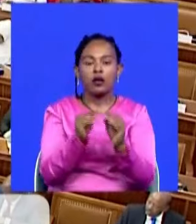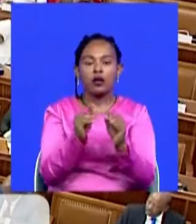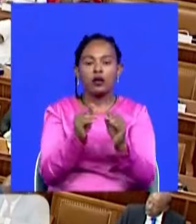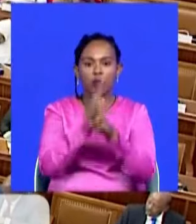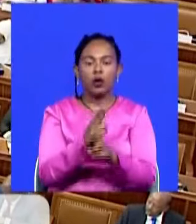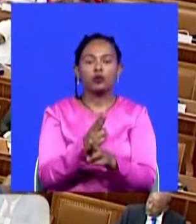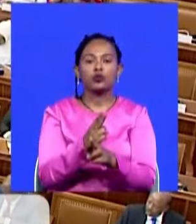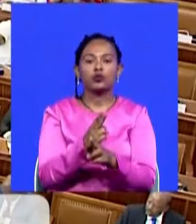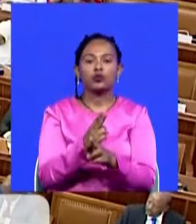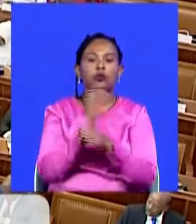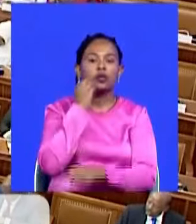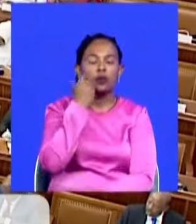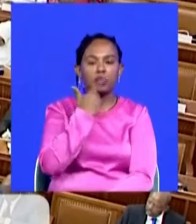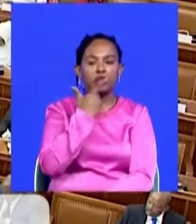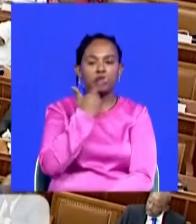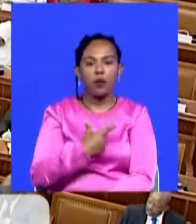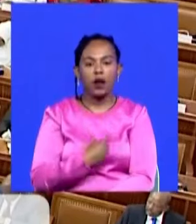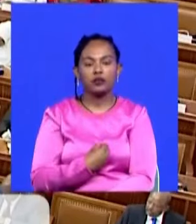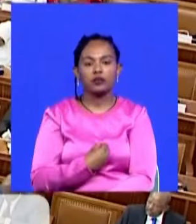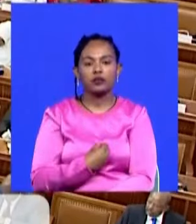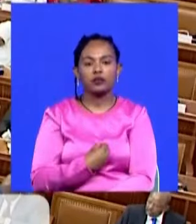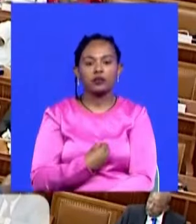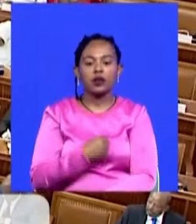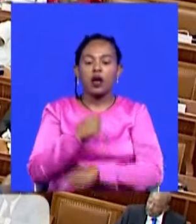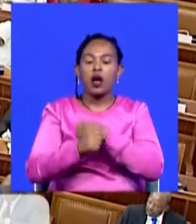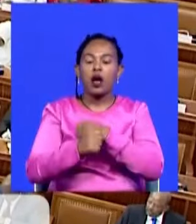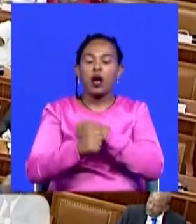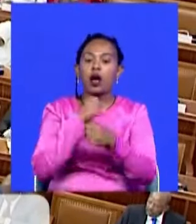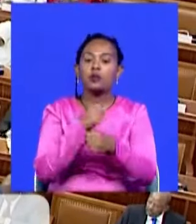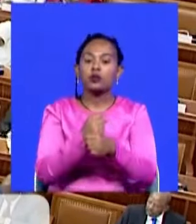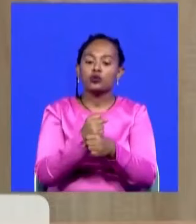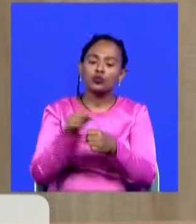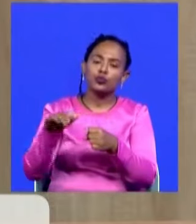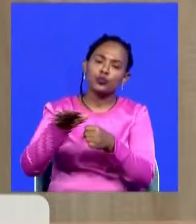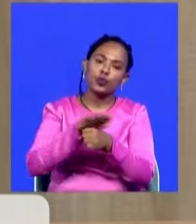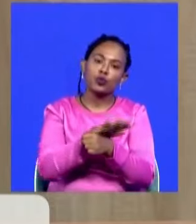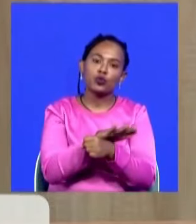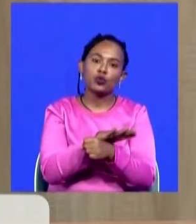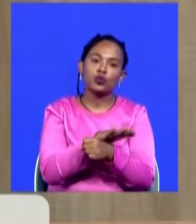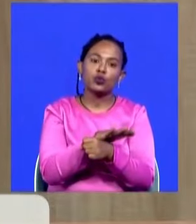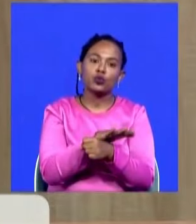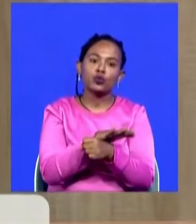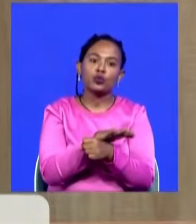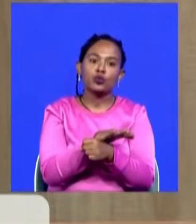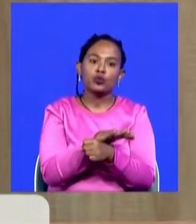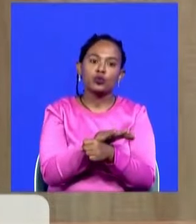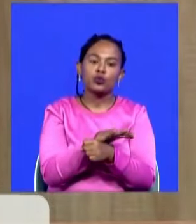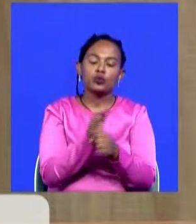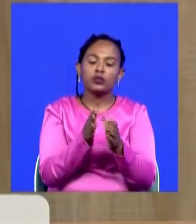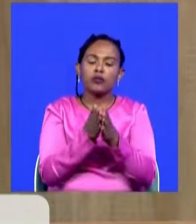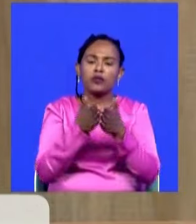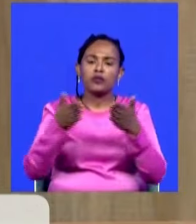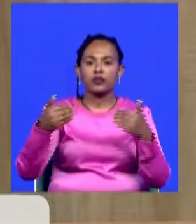ጠቅሰዋል። የዋጋ ንረትን በመቀነስ አሊያም በመቆጣጠር ጤናማ ኢኮኖሚን ለመፍጠር በመንግስት በኩል